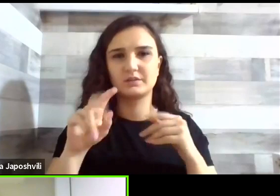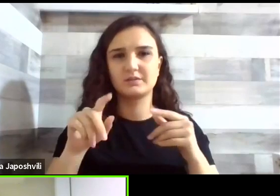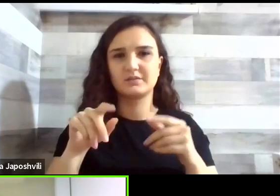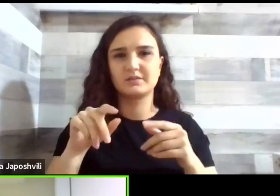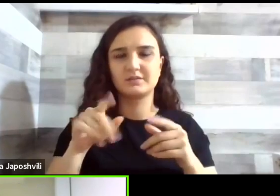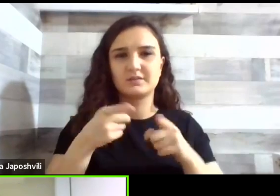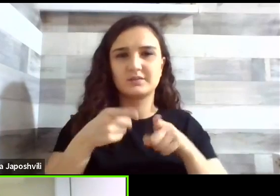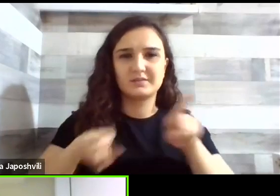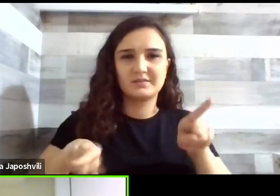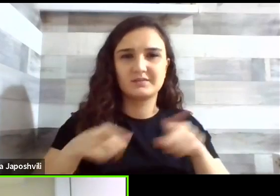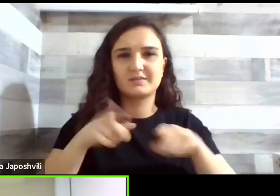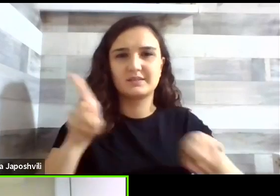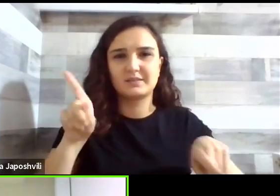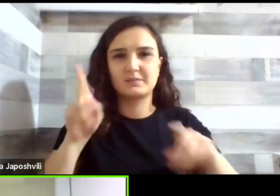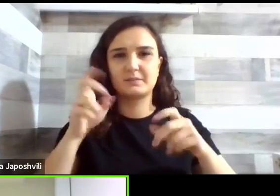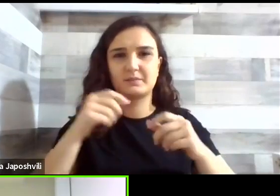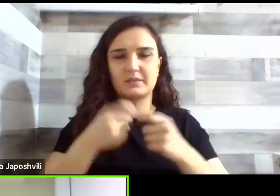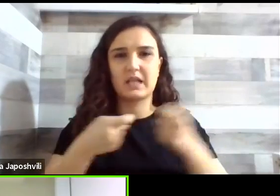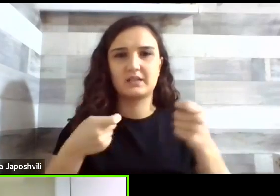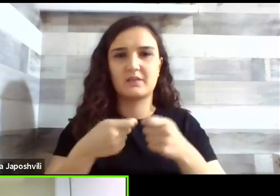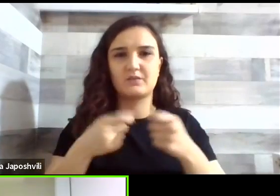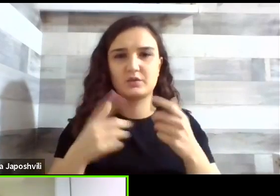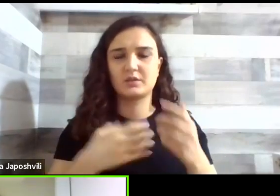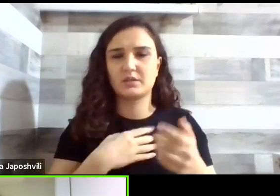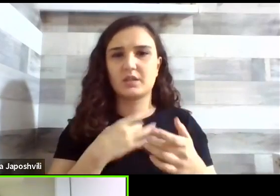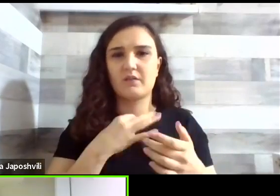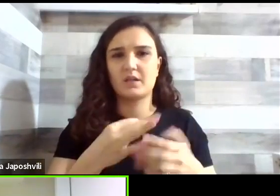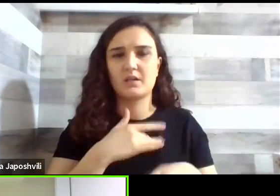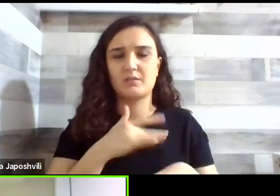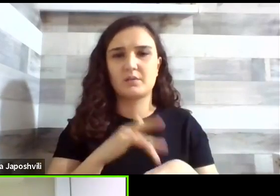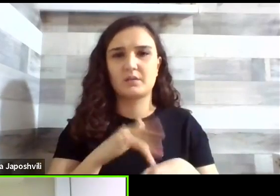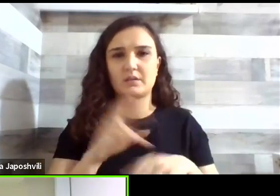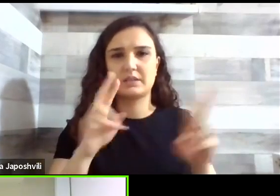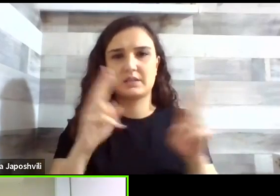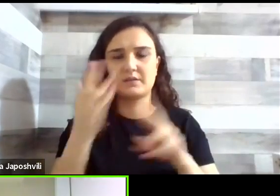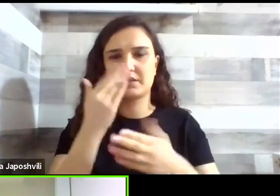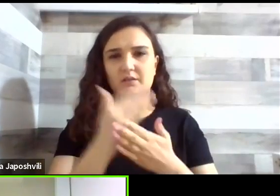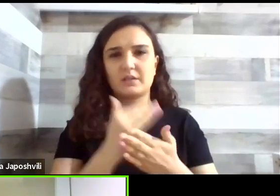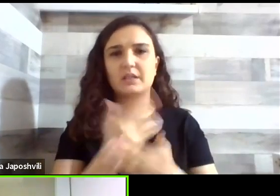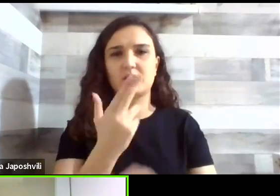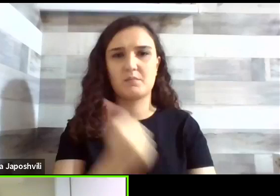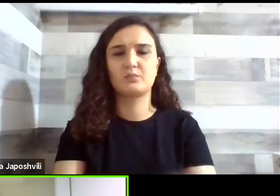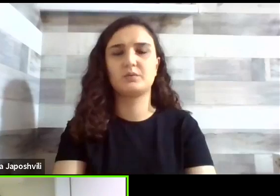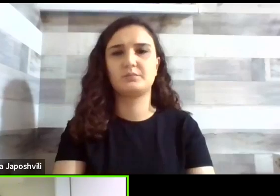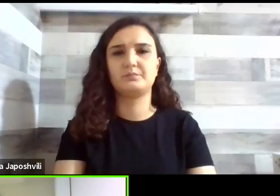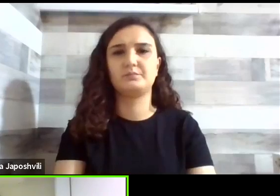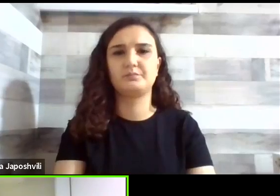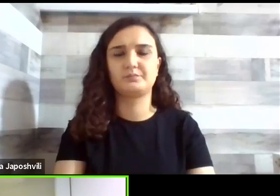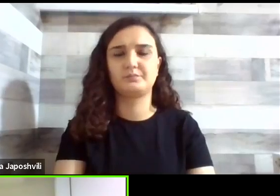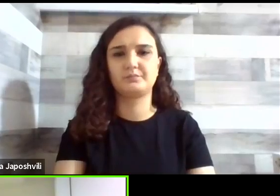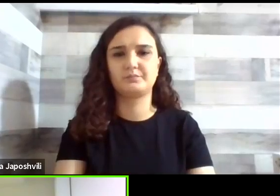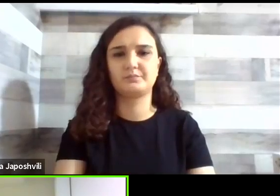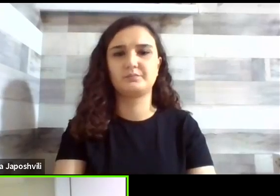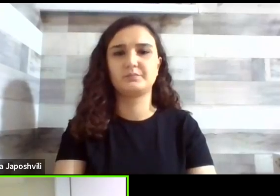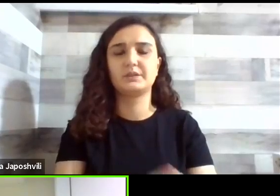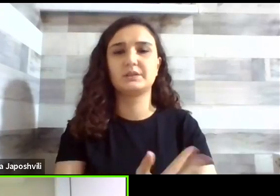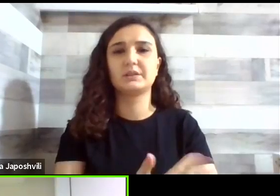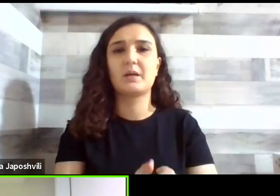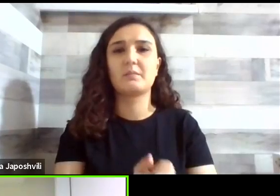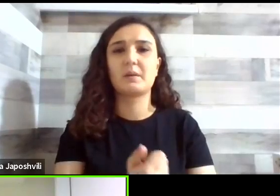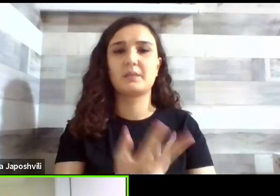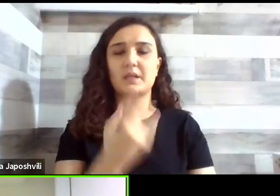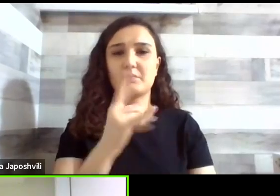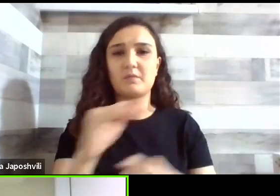და ერთ-ერთი საყვარელი ის არის აქტიობა. ისე რომ ცეკვის გაკვეთილიც რა თქმა უნდა გააჩნია რამდენ ბავშვთან ერთად, რამდენი